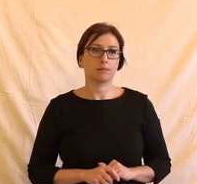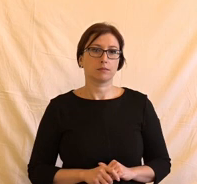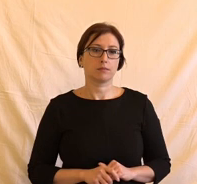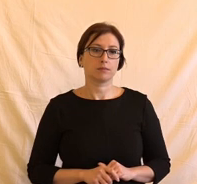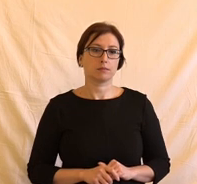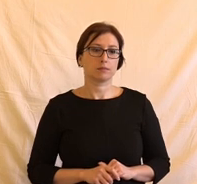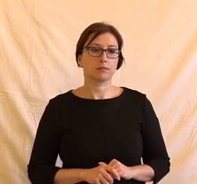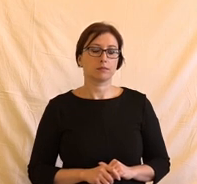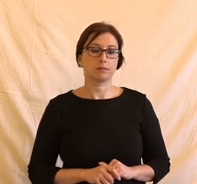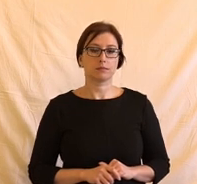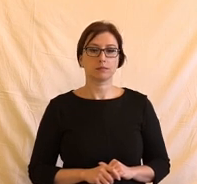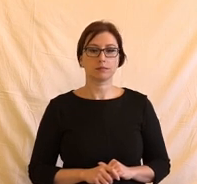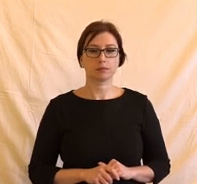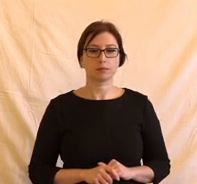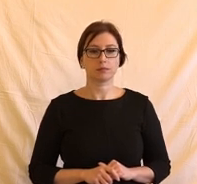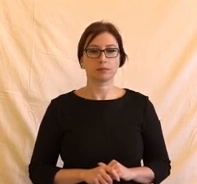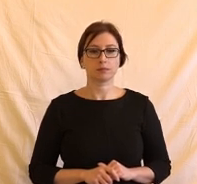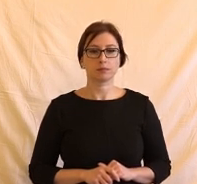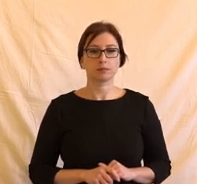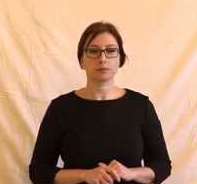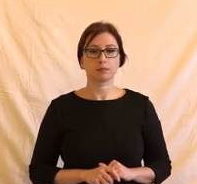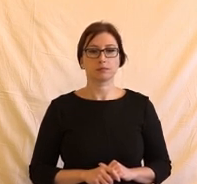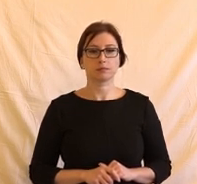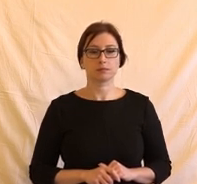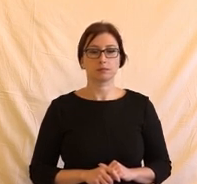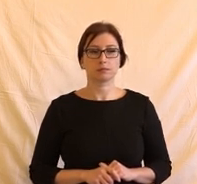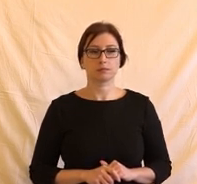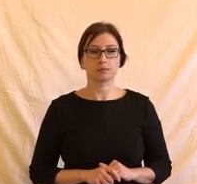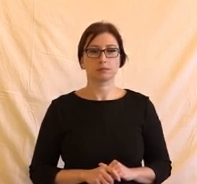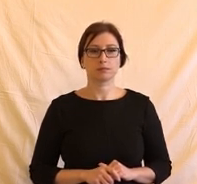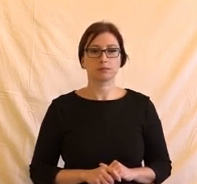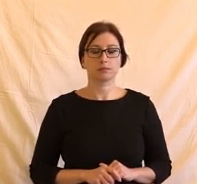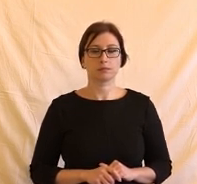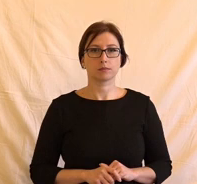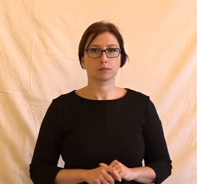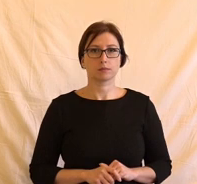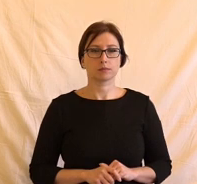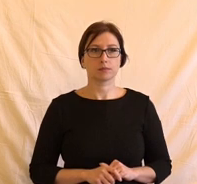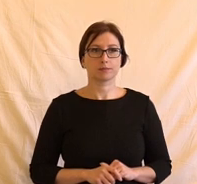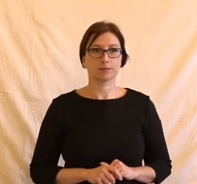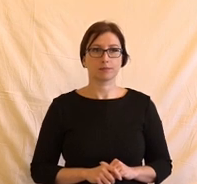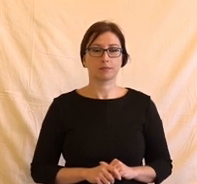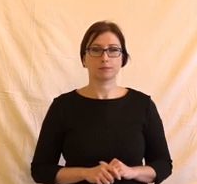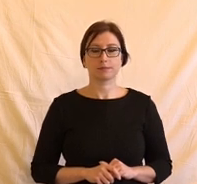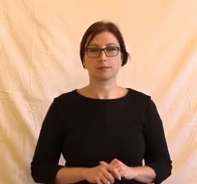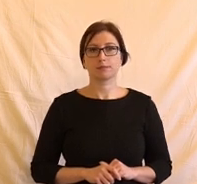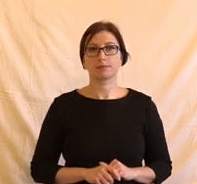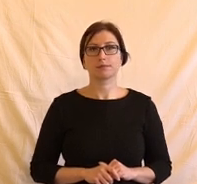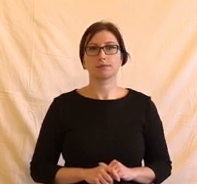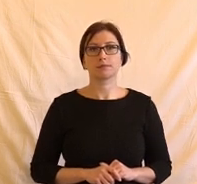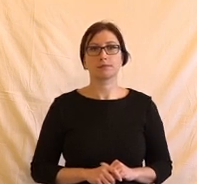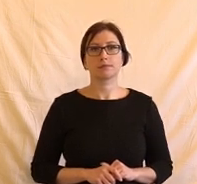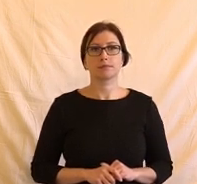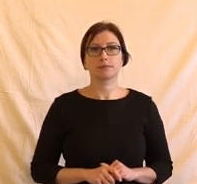in these developments. Everybody knows what a petrol station is, but these new